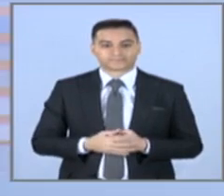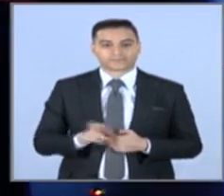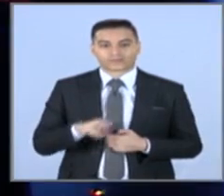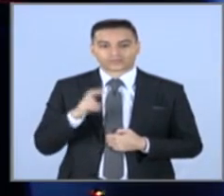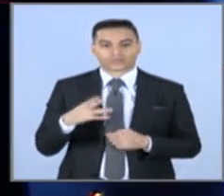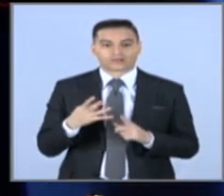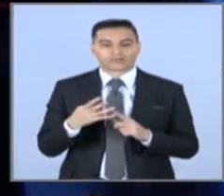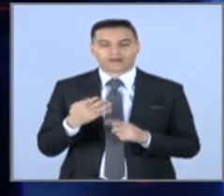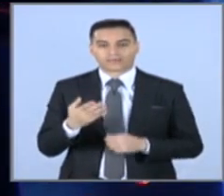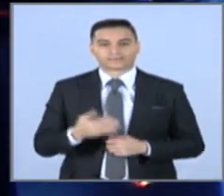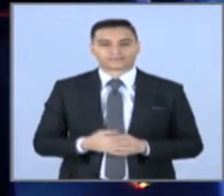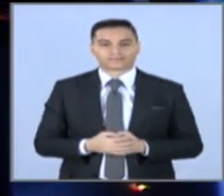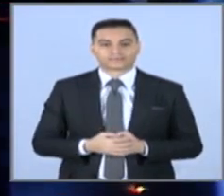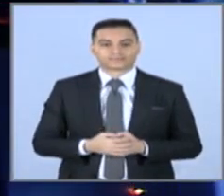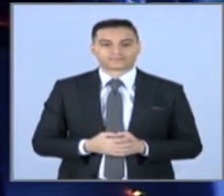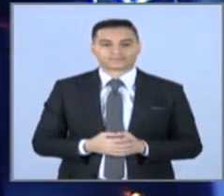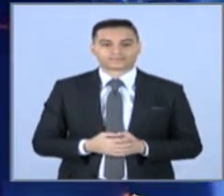الرابع،